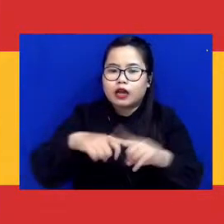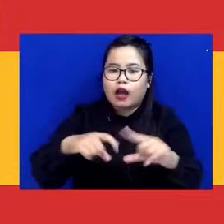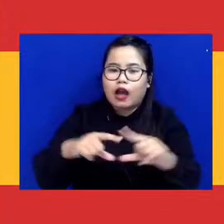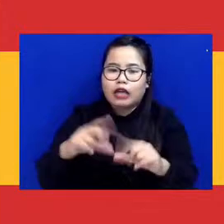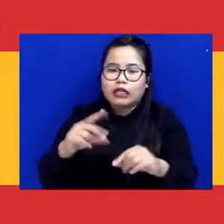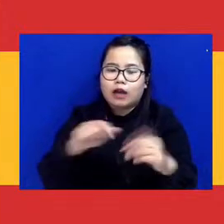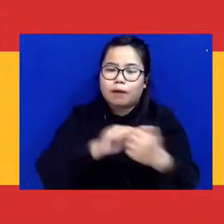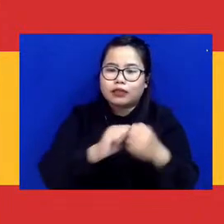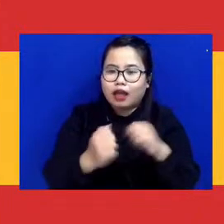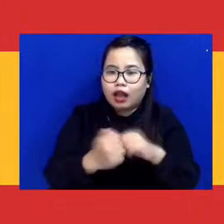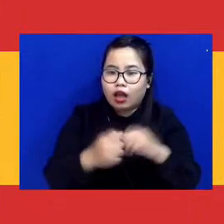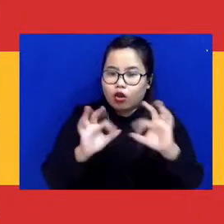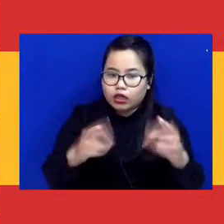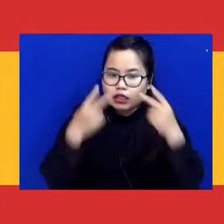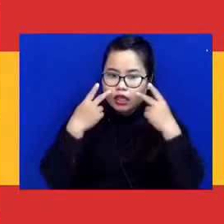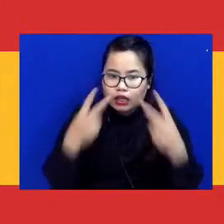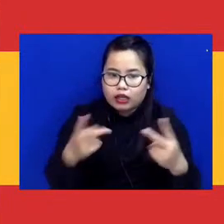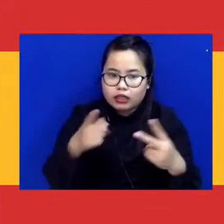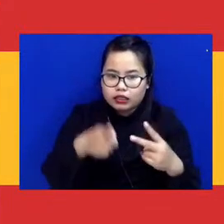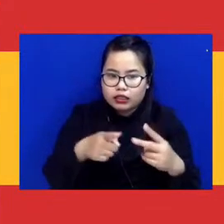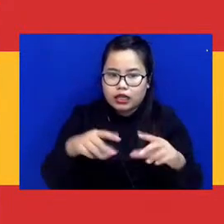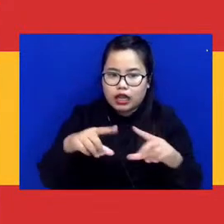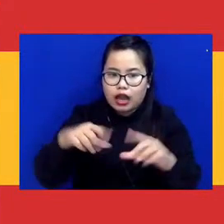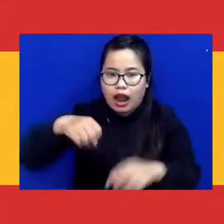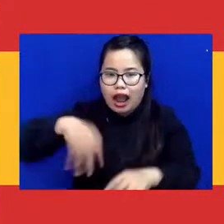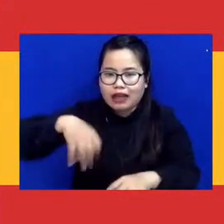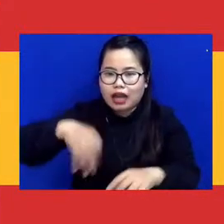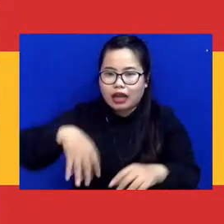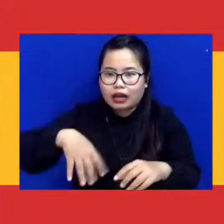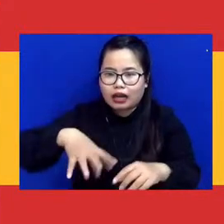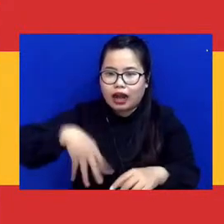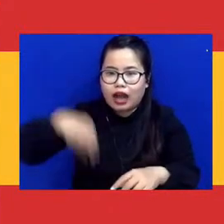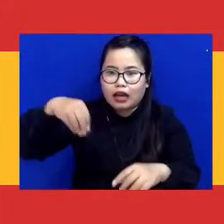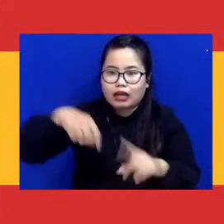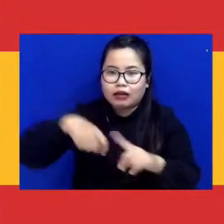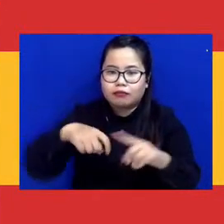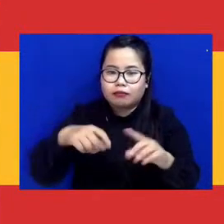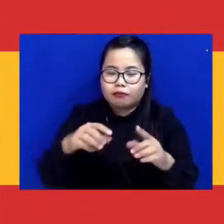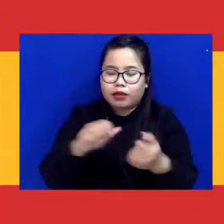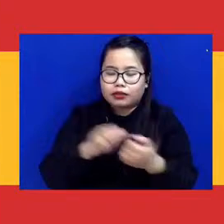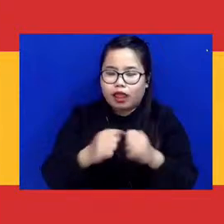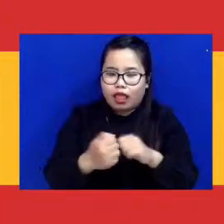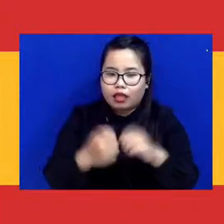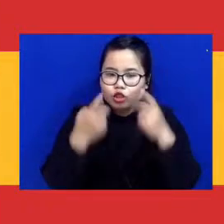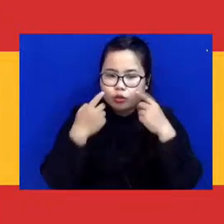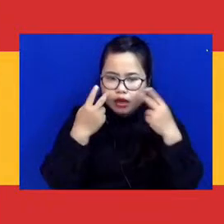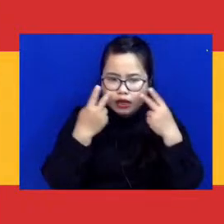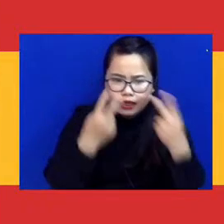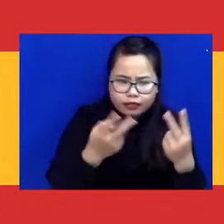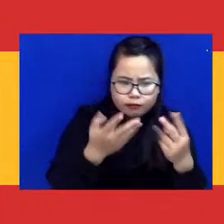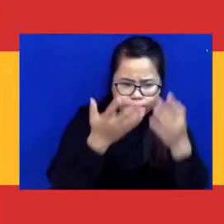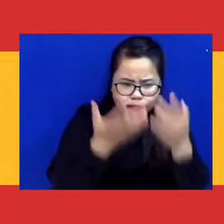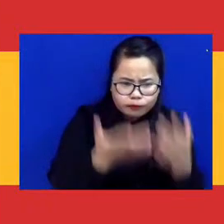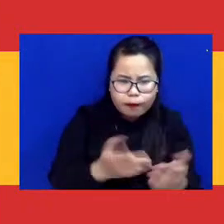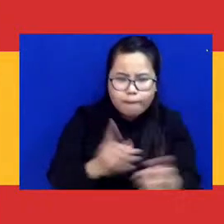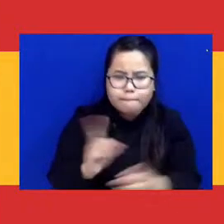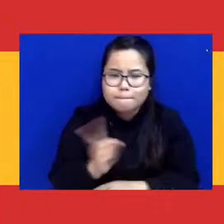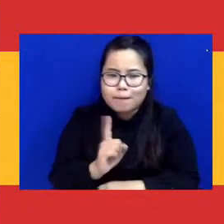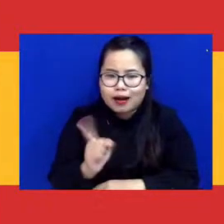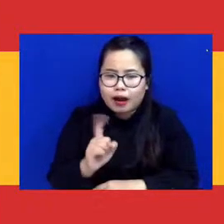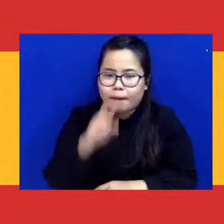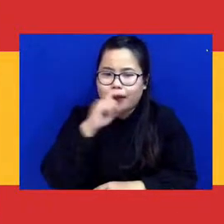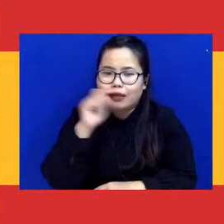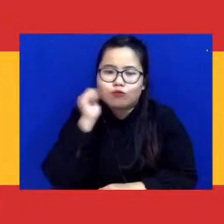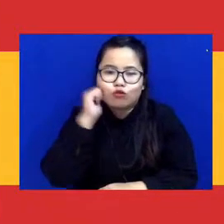Oke, kita coba lihat di akar permasalahan yang mana yang menurut Bapak Ibu penting untuk